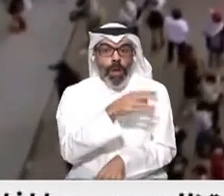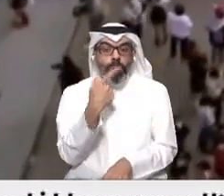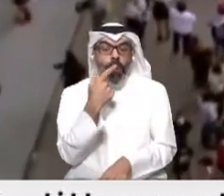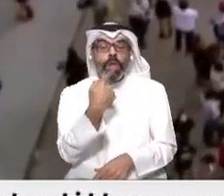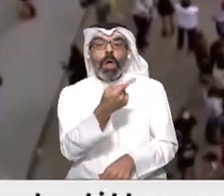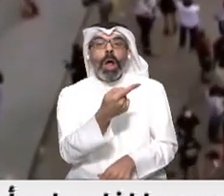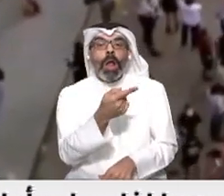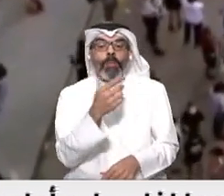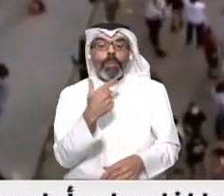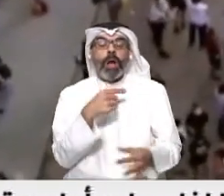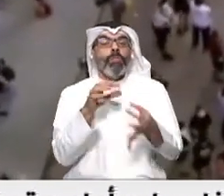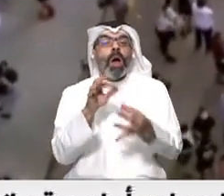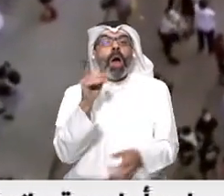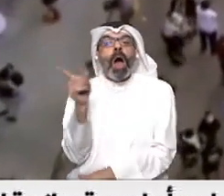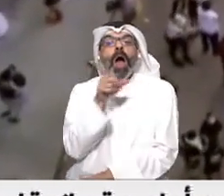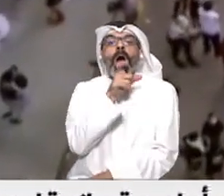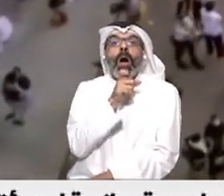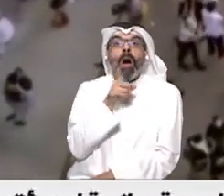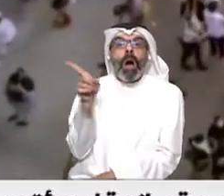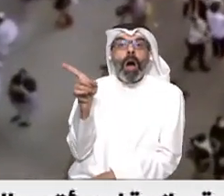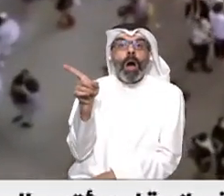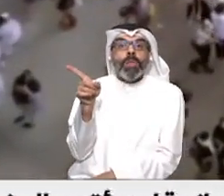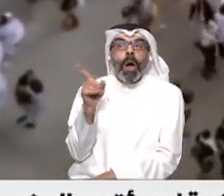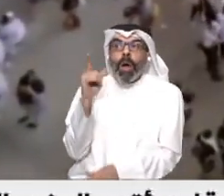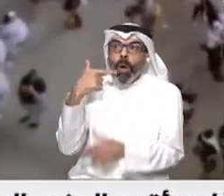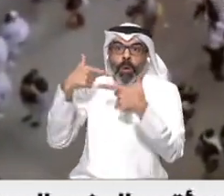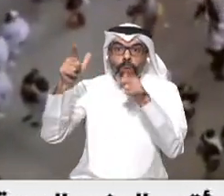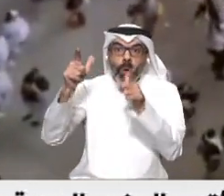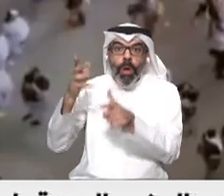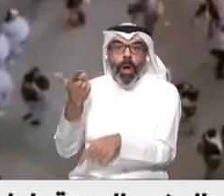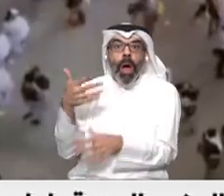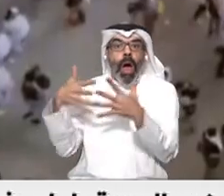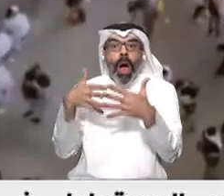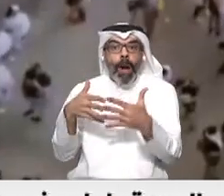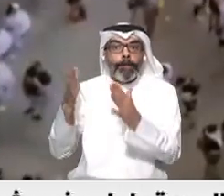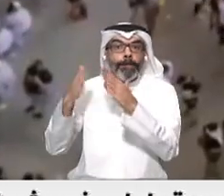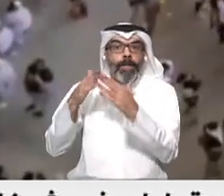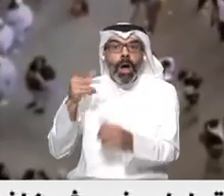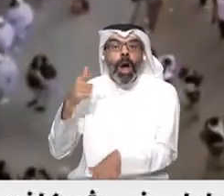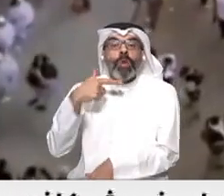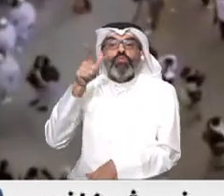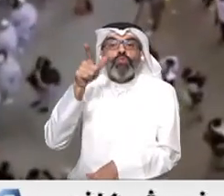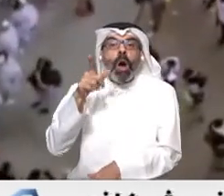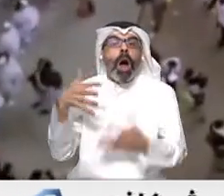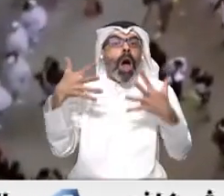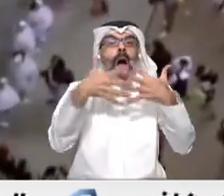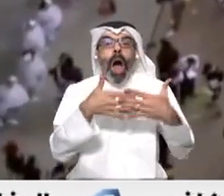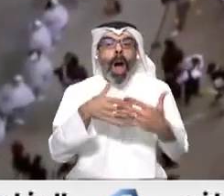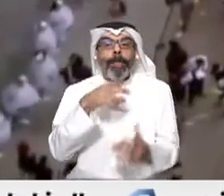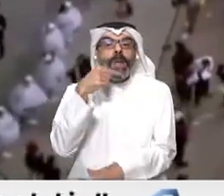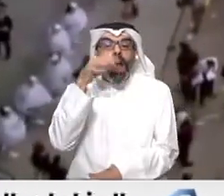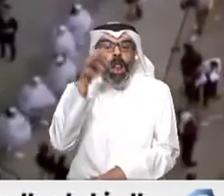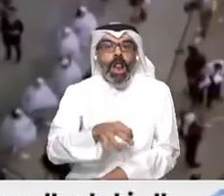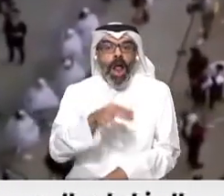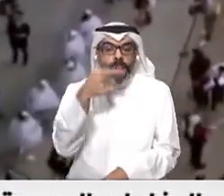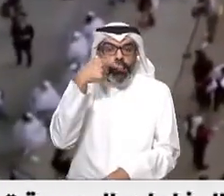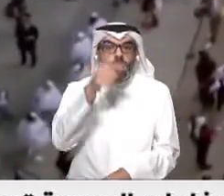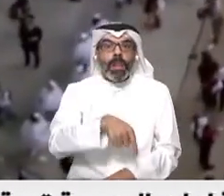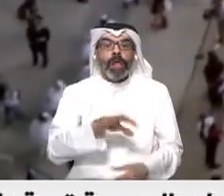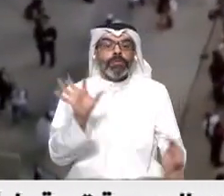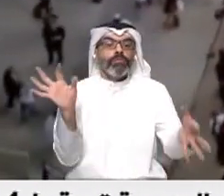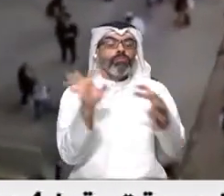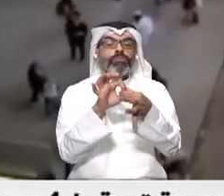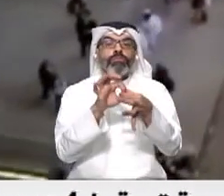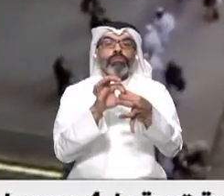مفاوضات الدوحة. بالتأكيد هناك جوانب إيجابية ستبني عليها الإدارة الأمريكية، خاصة وأنه إذا تمت صفقة لن